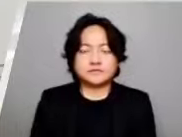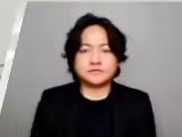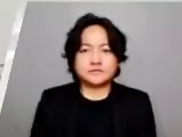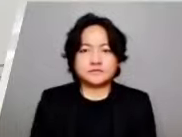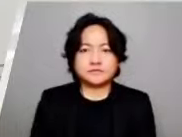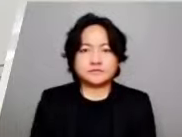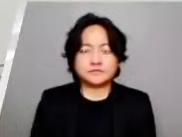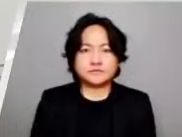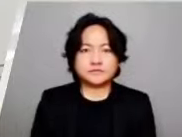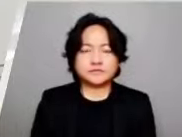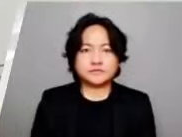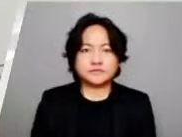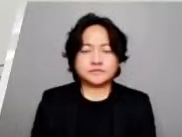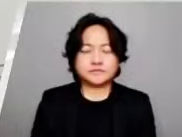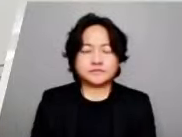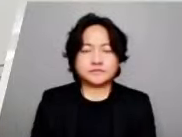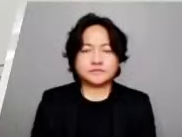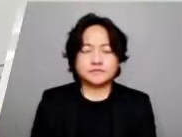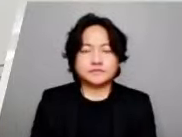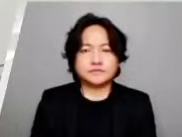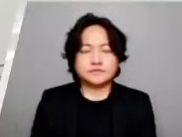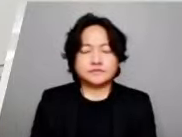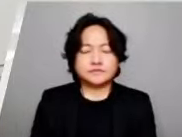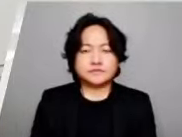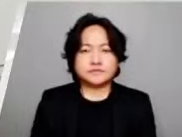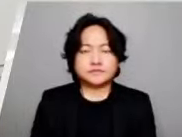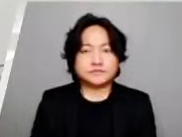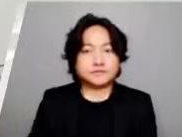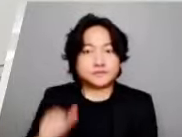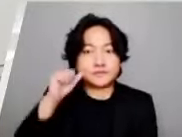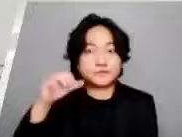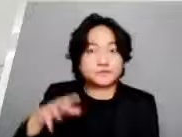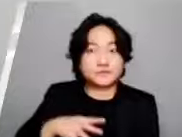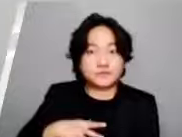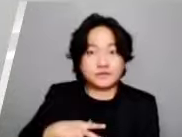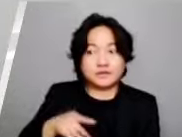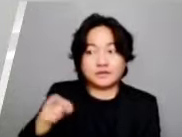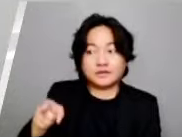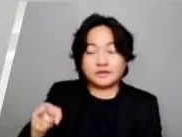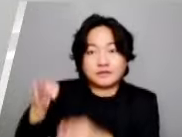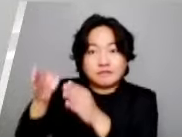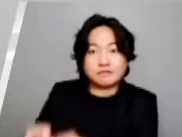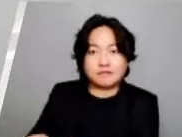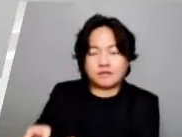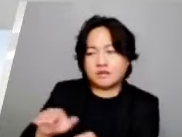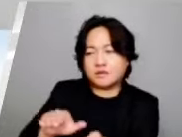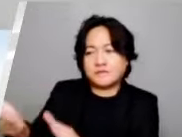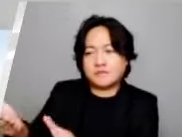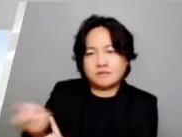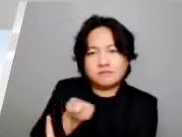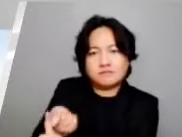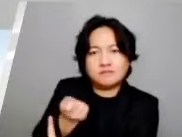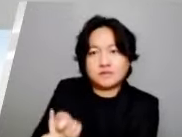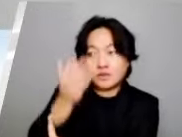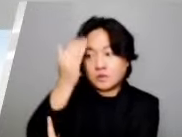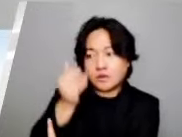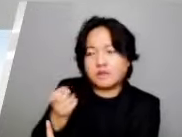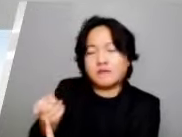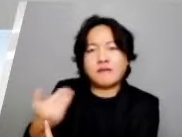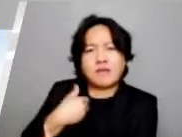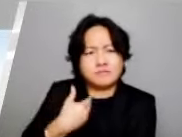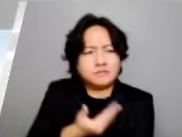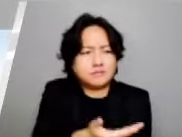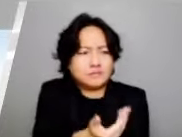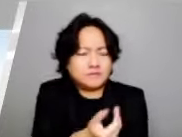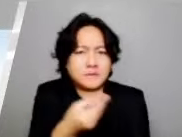Naniningil daw ng utang ang babaeng pinatay sa saksak sa Mauban, Quezon. Ayon sa mga pulis, may lending business ang biktimang si Michelle